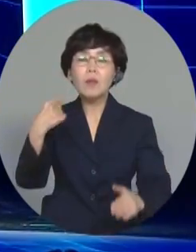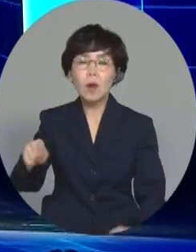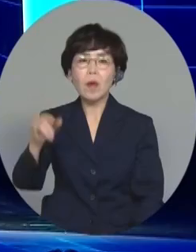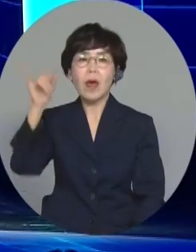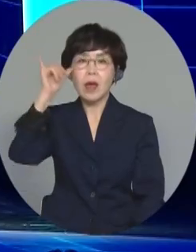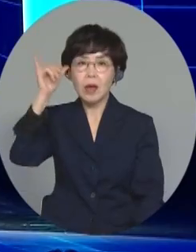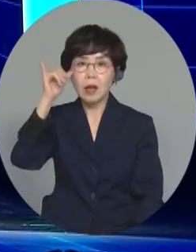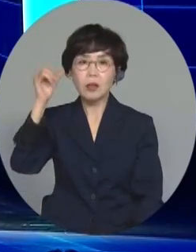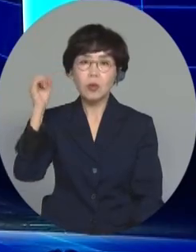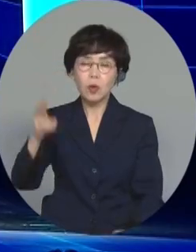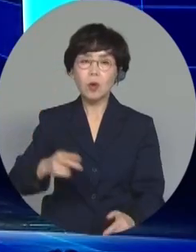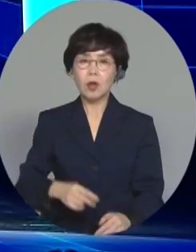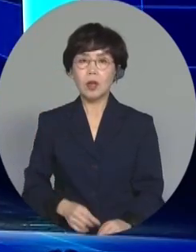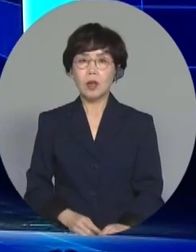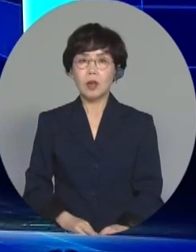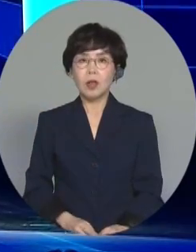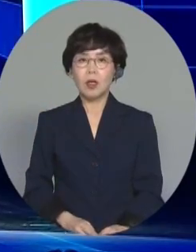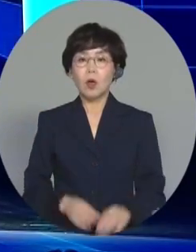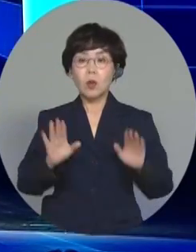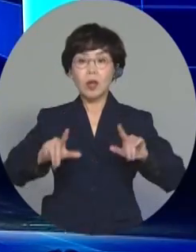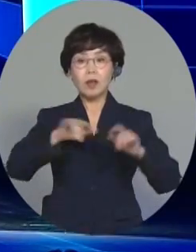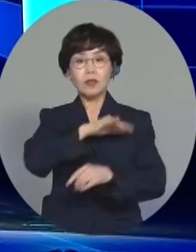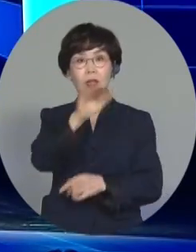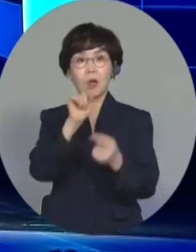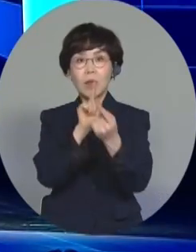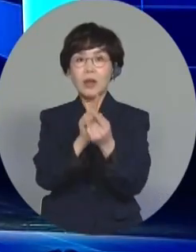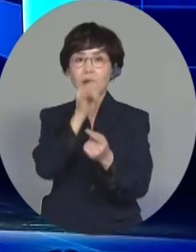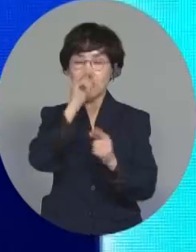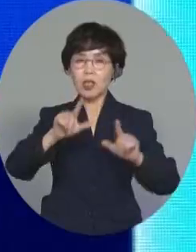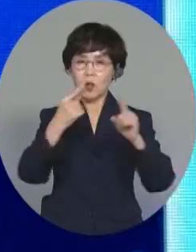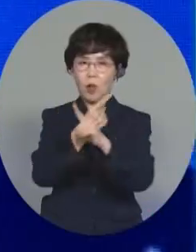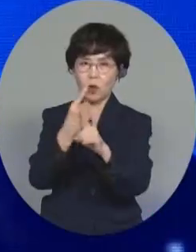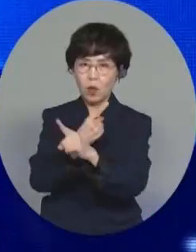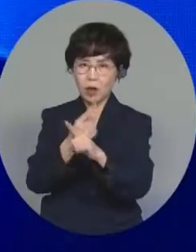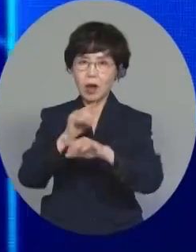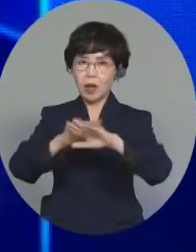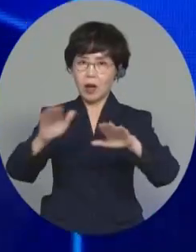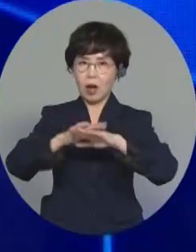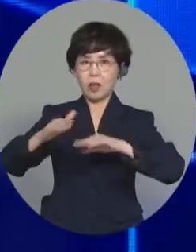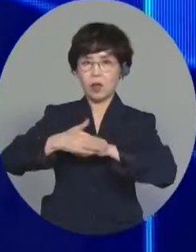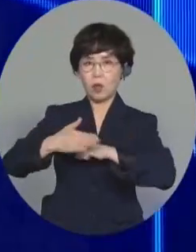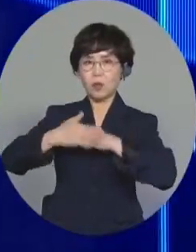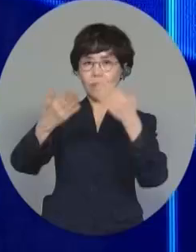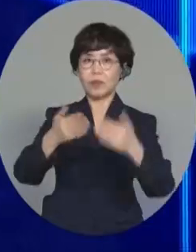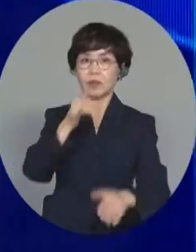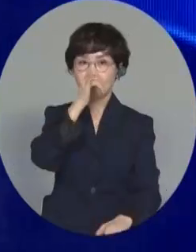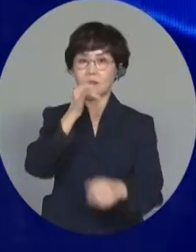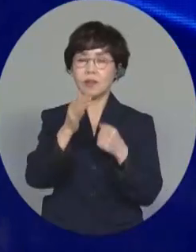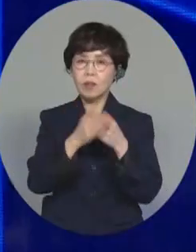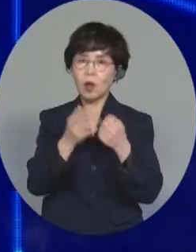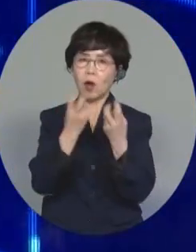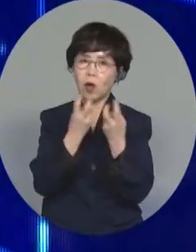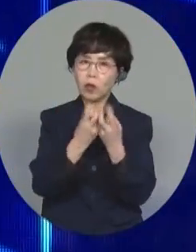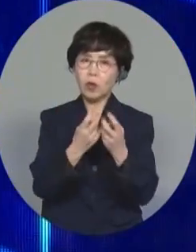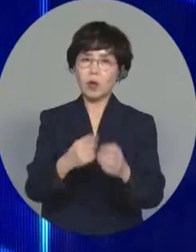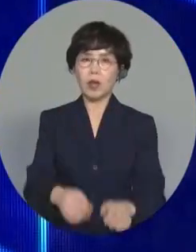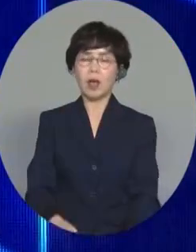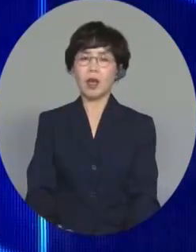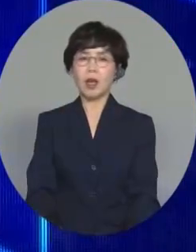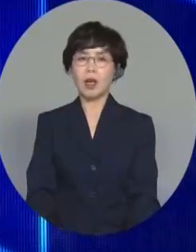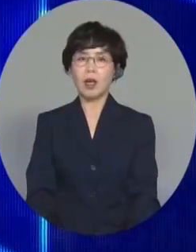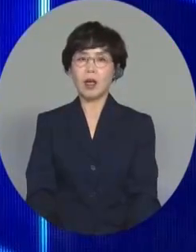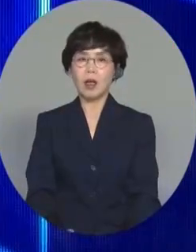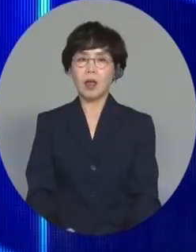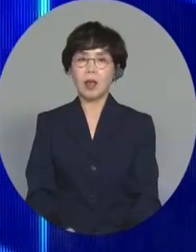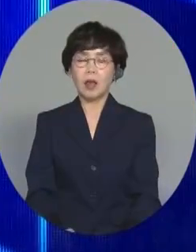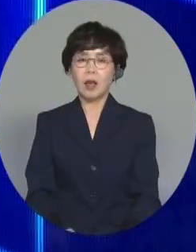AI는 또한 오늘날 우리가 직면하고 있는 기후변화를 해결하는 데 도움을 주고 있습니다. 그래서 어떻게 네트 제로로